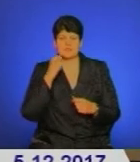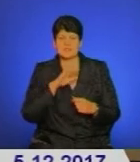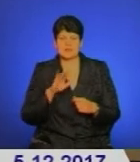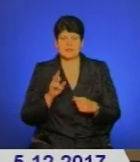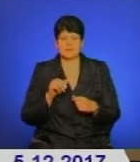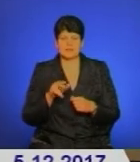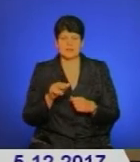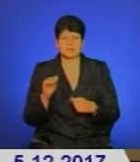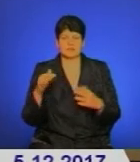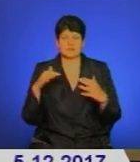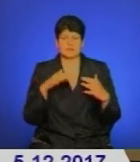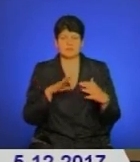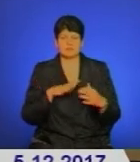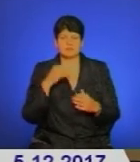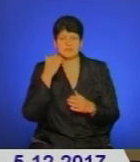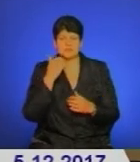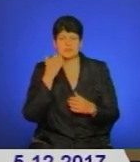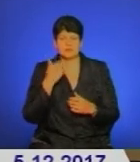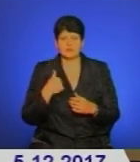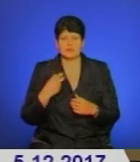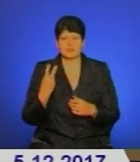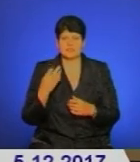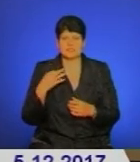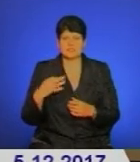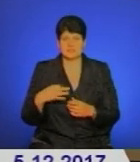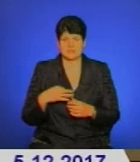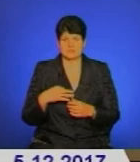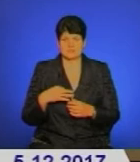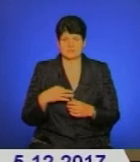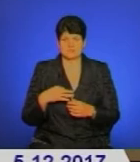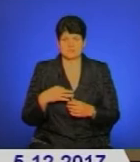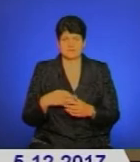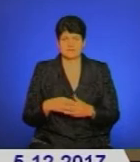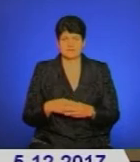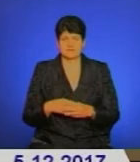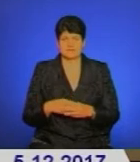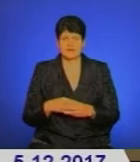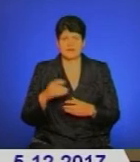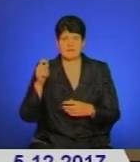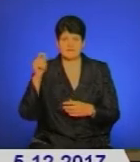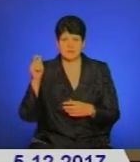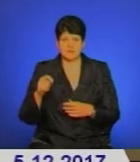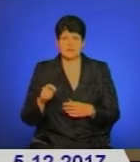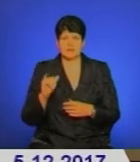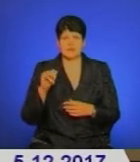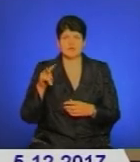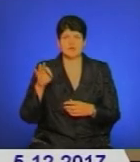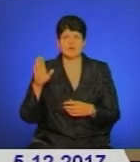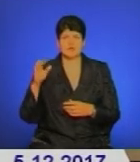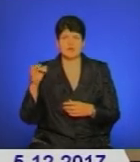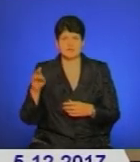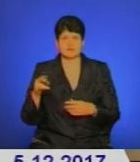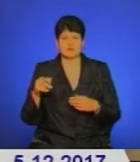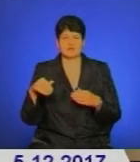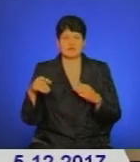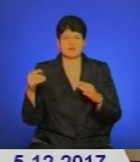мені соромно перед своїми синами. У мене два сини були на війні. З Іловайська вийшли. Зараз